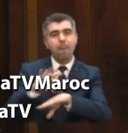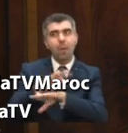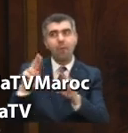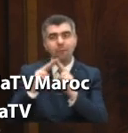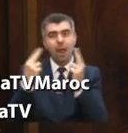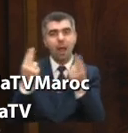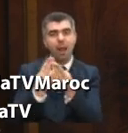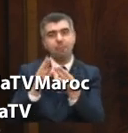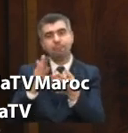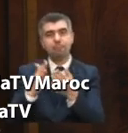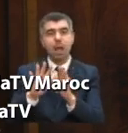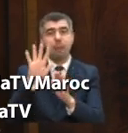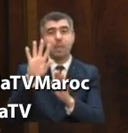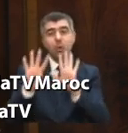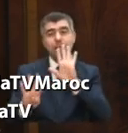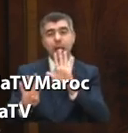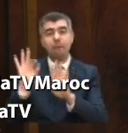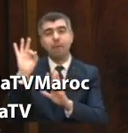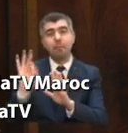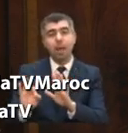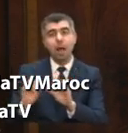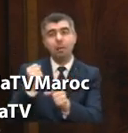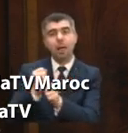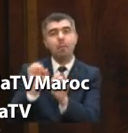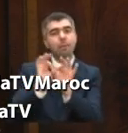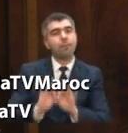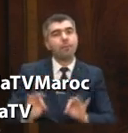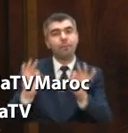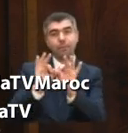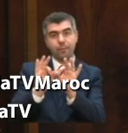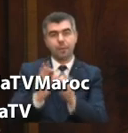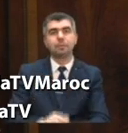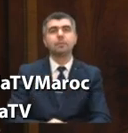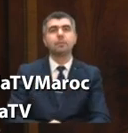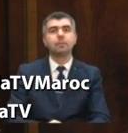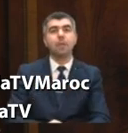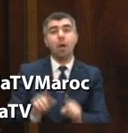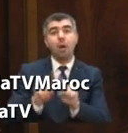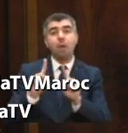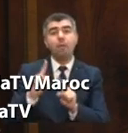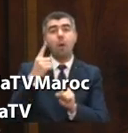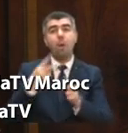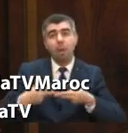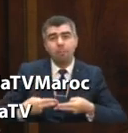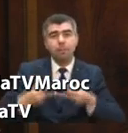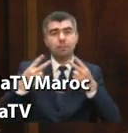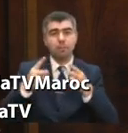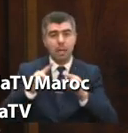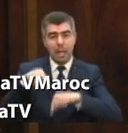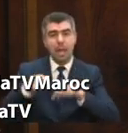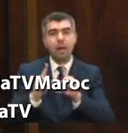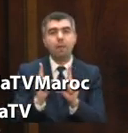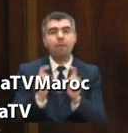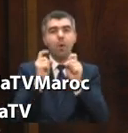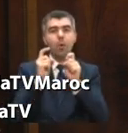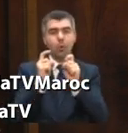195 مليون وظيفة بدوام كامل. سيدات والسادة النواب المحترمون، منذ ظهور الآثار الأولى لتفشي فيروس كورونا المستجد